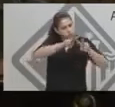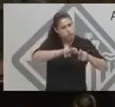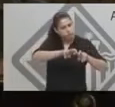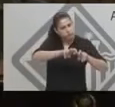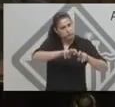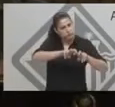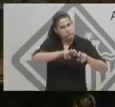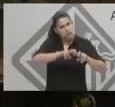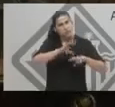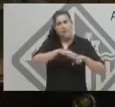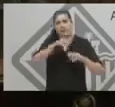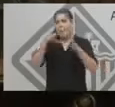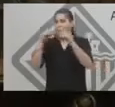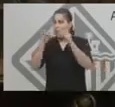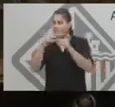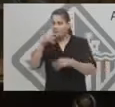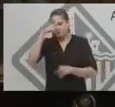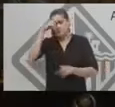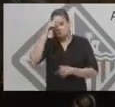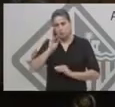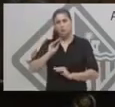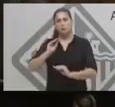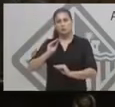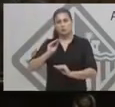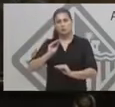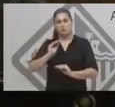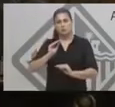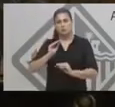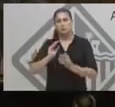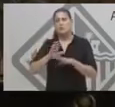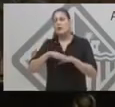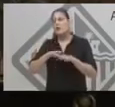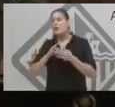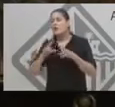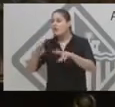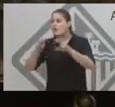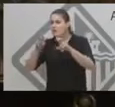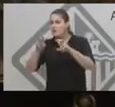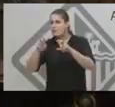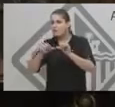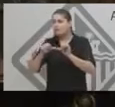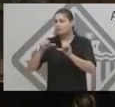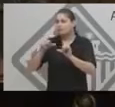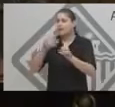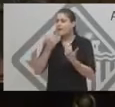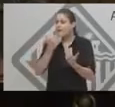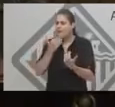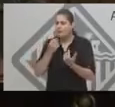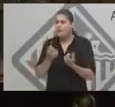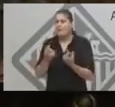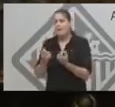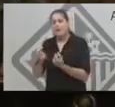capital intel·lectual de la universitat, la conformació d'ecosistemes d'innovació, impulsats des de l'administració pública, i